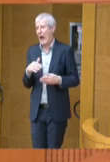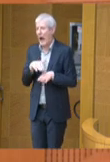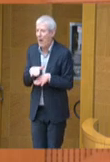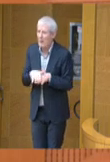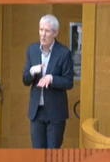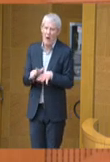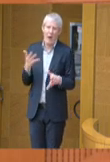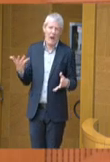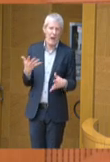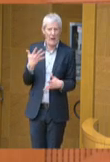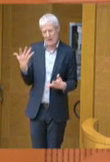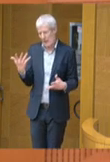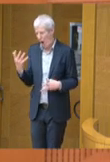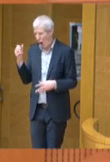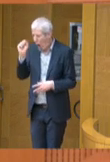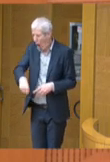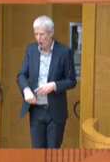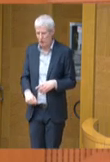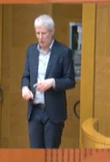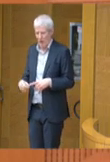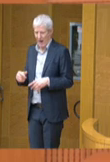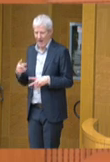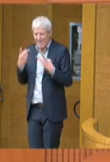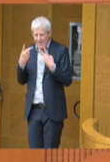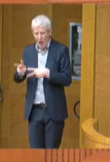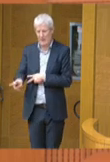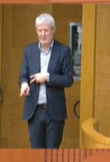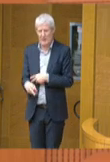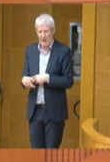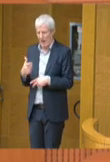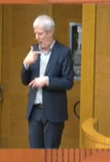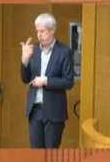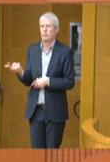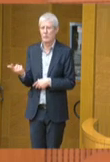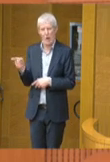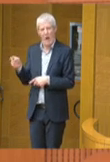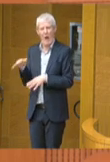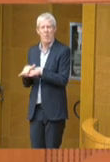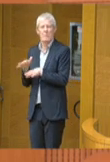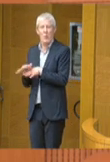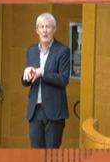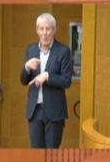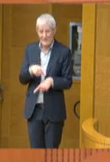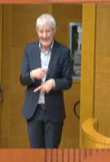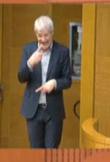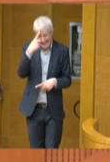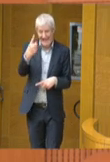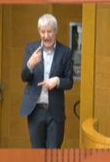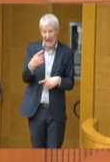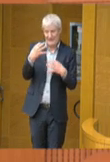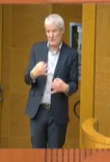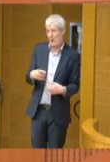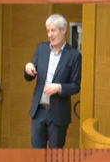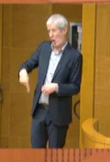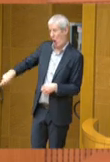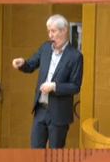quasi assuefatti all'odio, alla violenza, al brutto, l'idea che non è poi solo un'idea, ma una certezza, che alla loro